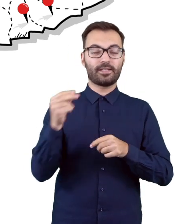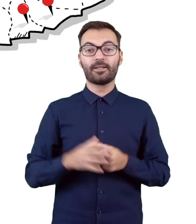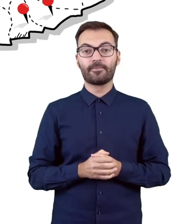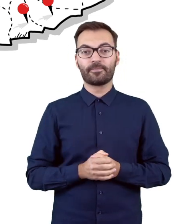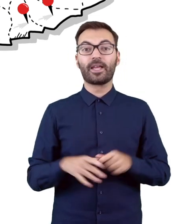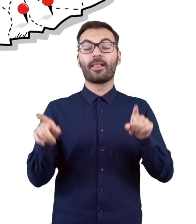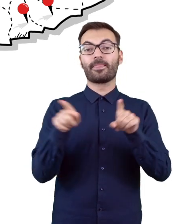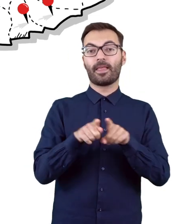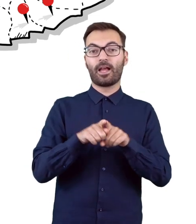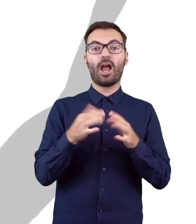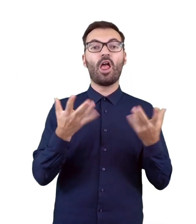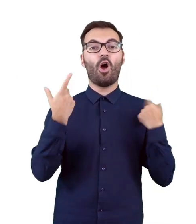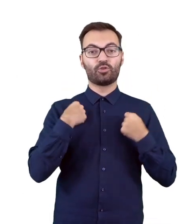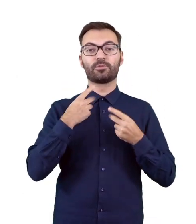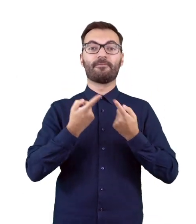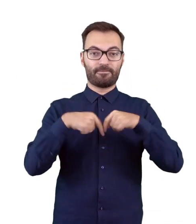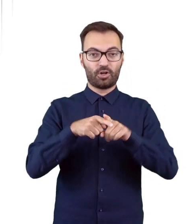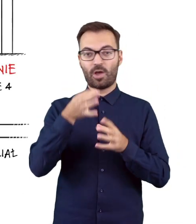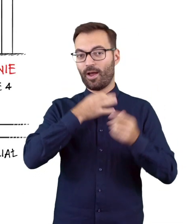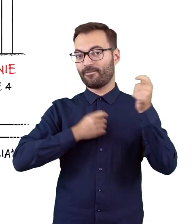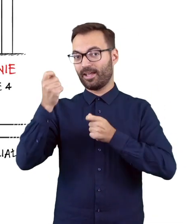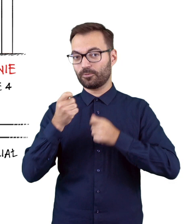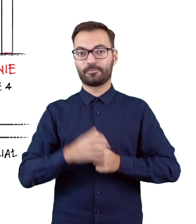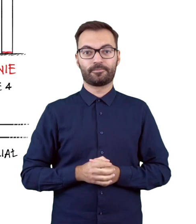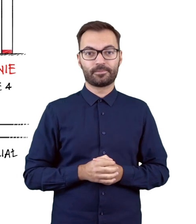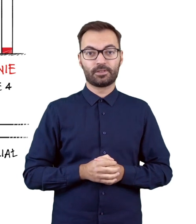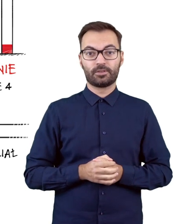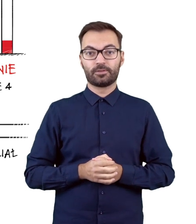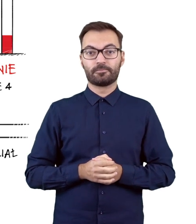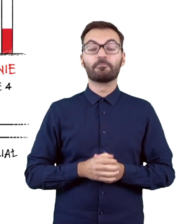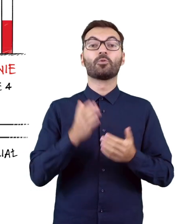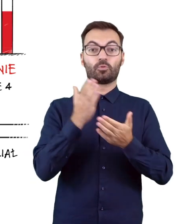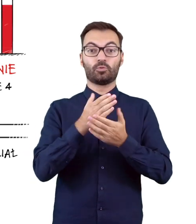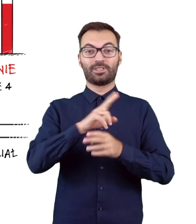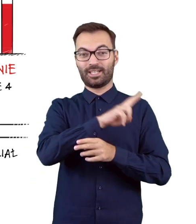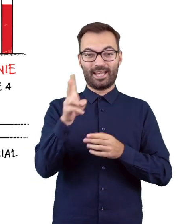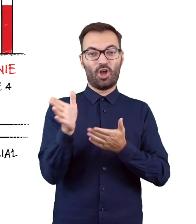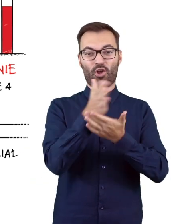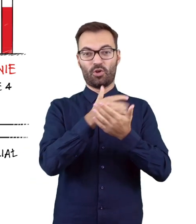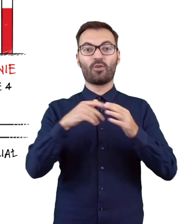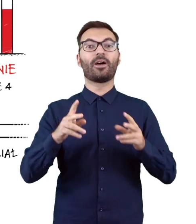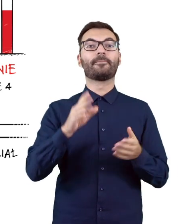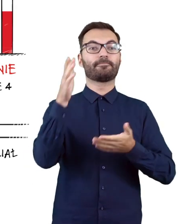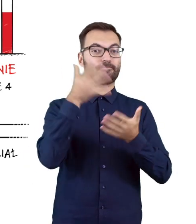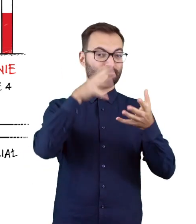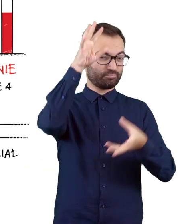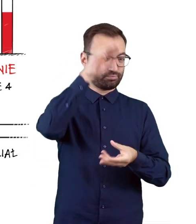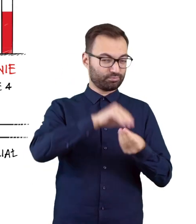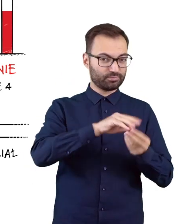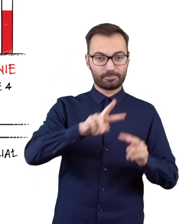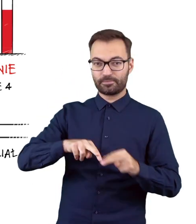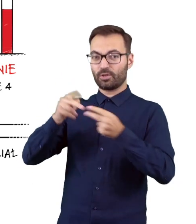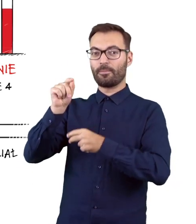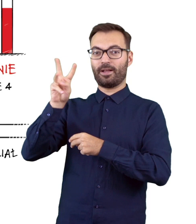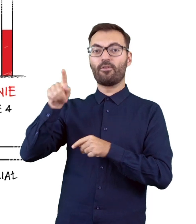liczbę osób, które wzięły udział w referendum. Na podstawie protokołów otrzymanych z okręgowych komisji wyborczych PKW ustala